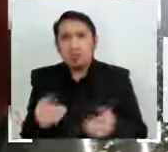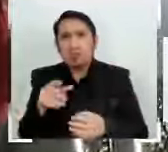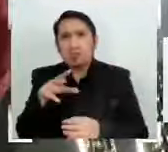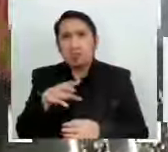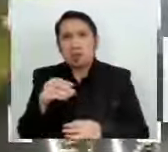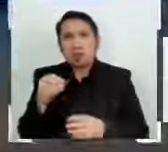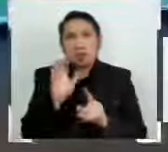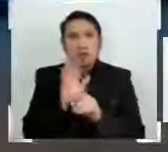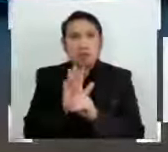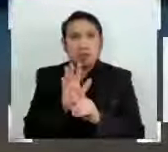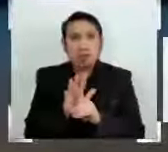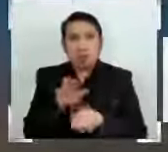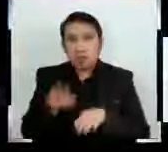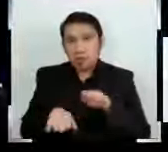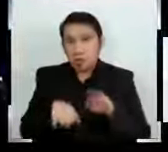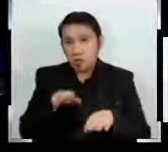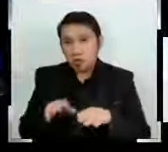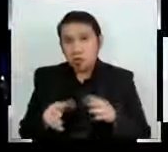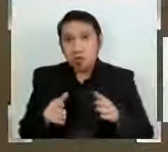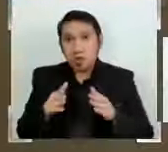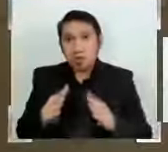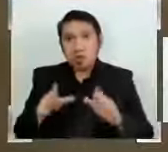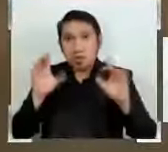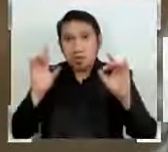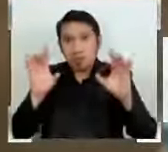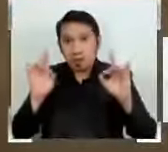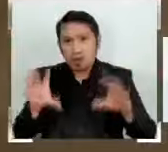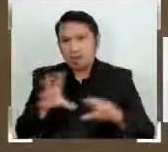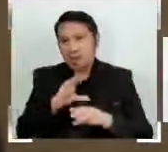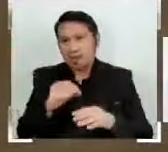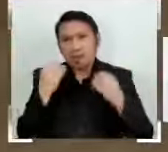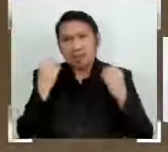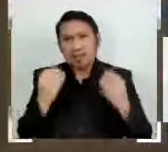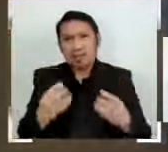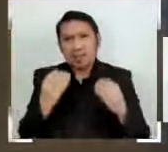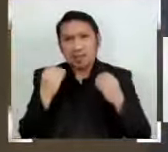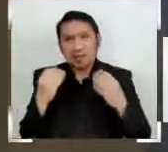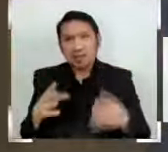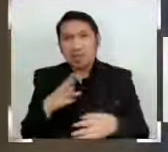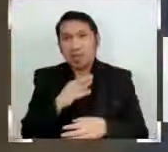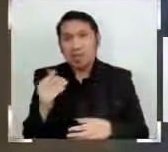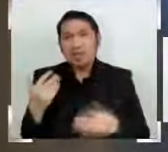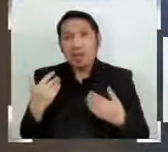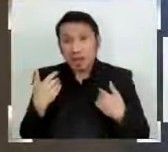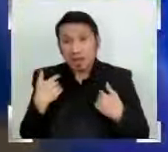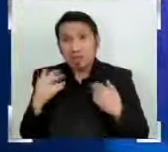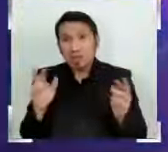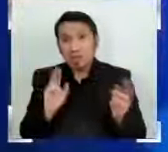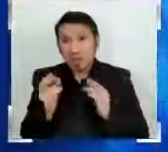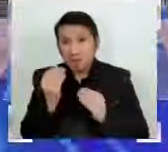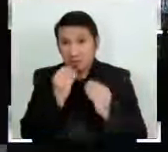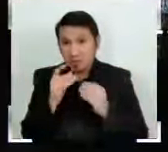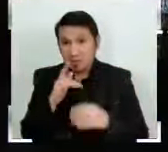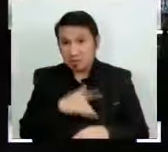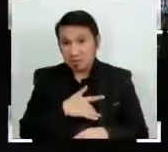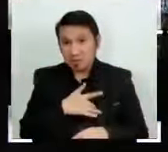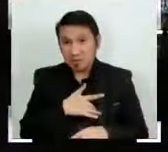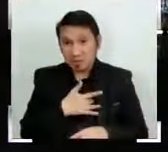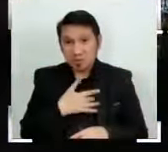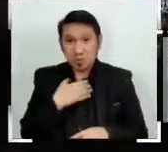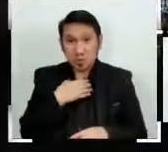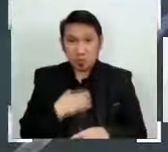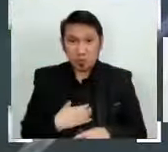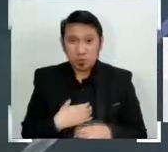na walkway of lights at marami pang iba. May mga nakahanda rin food stalls kung sakaling magutom.